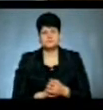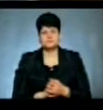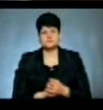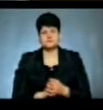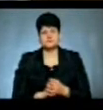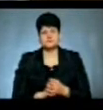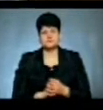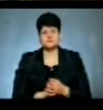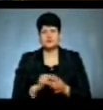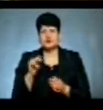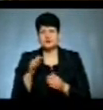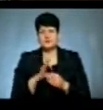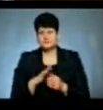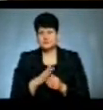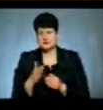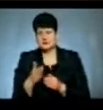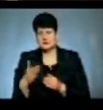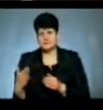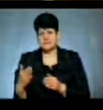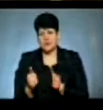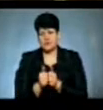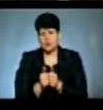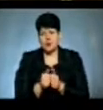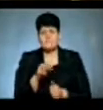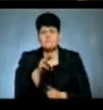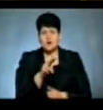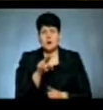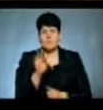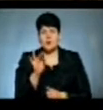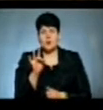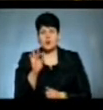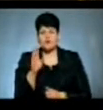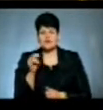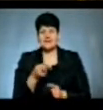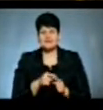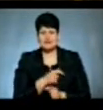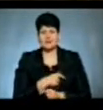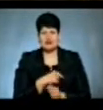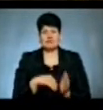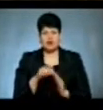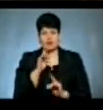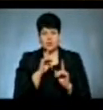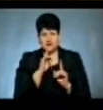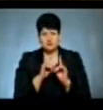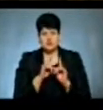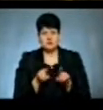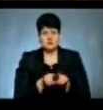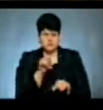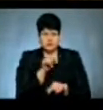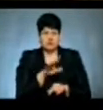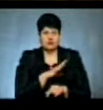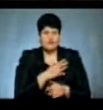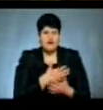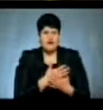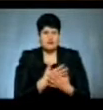краю, біля нього Микола Поровський, це депутат Верховної Ради, тодішній активіст